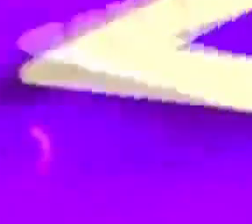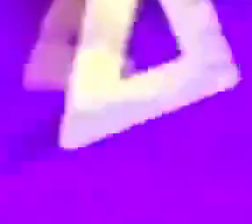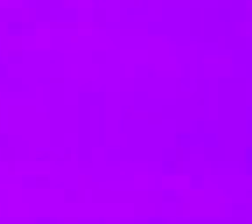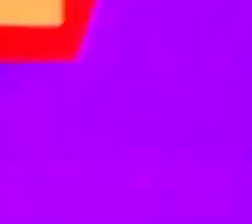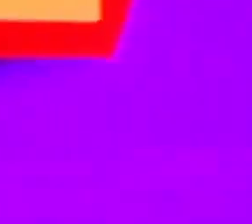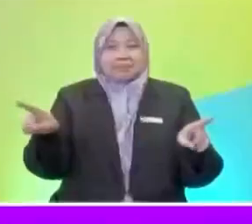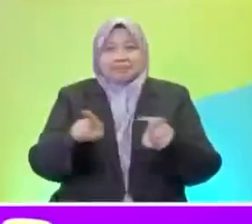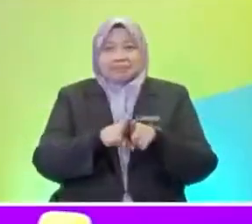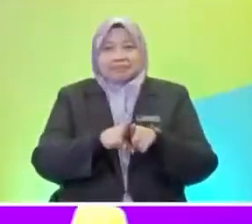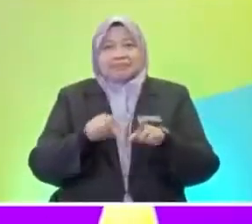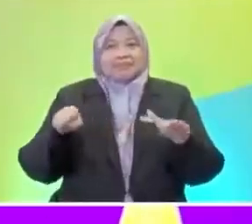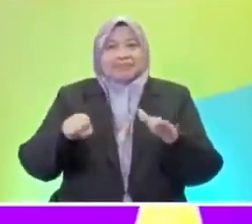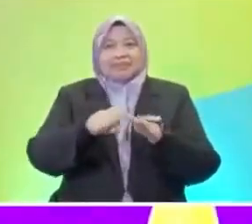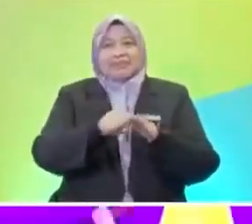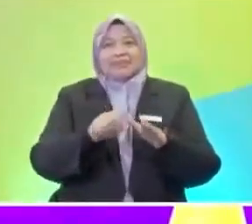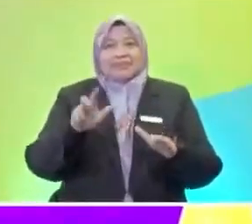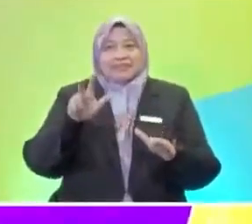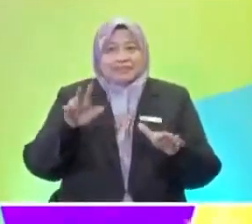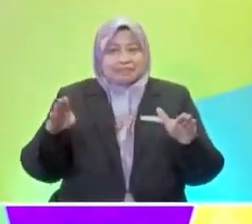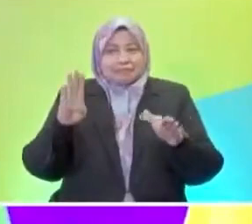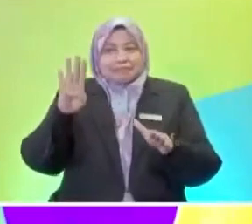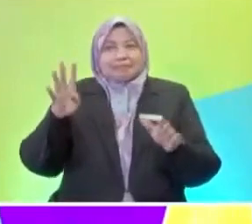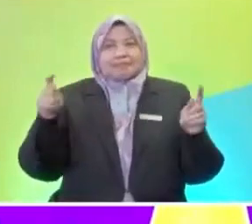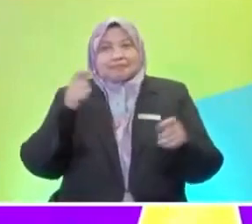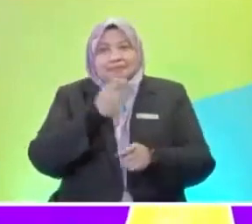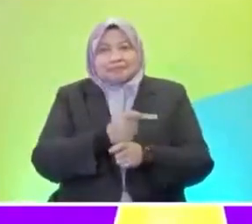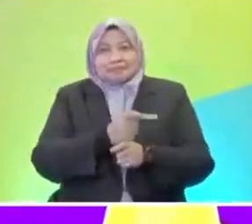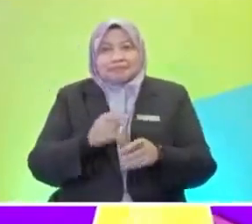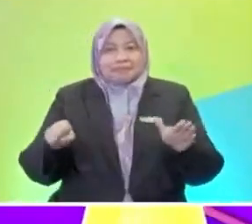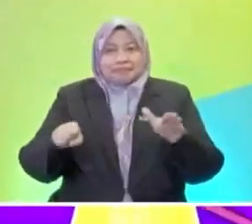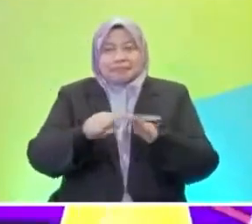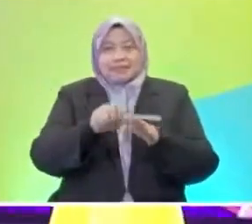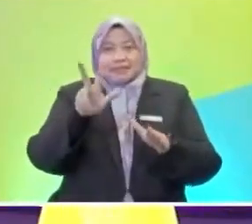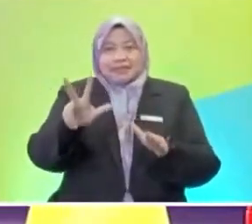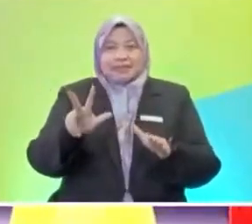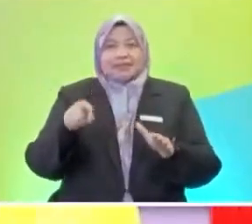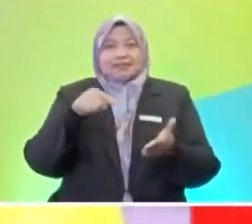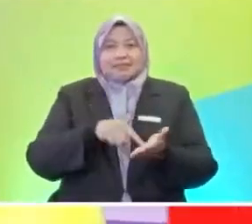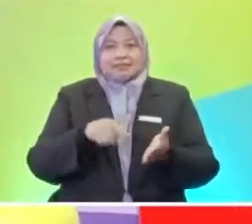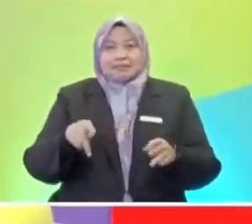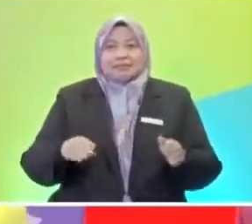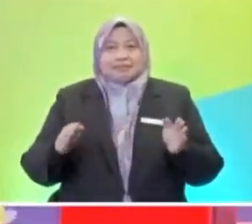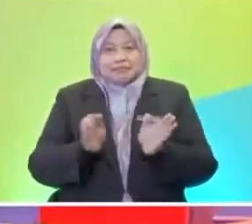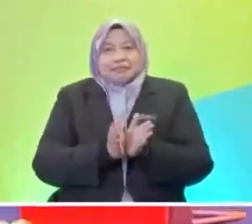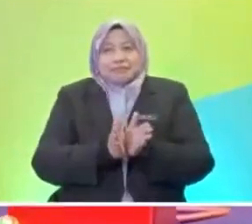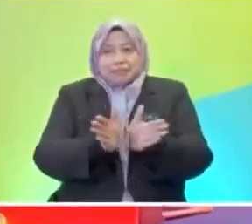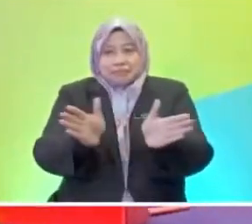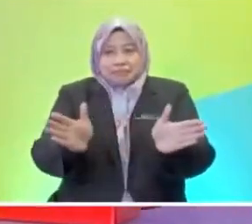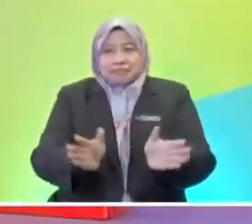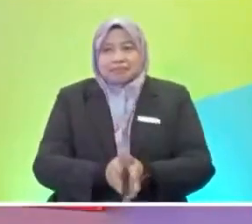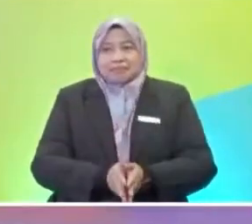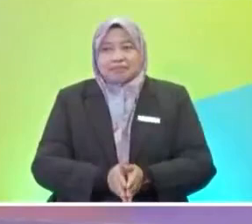segi empat sama segi empat tepat segitiga ini pula dua